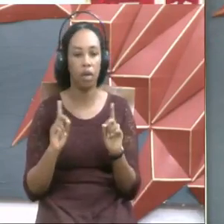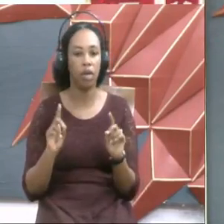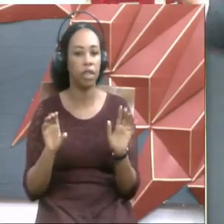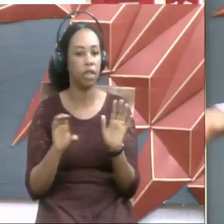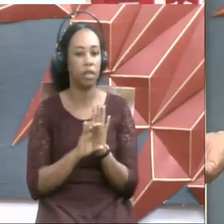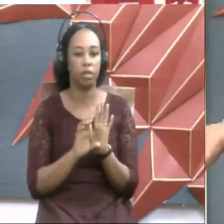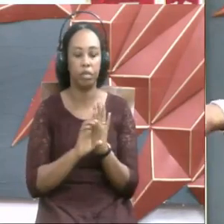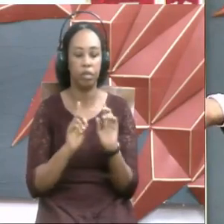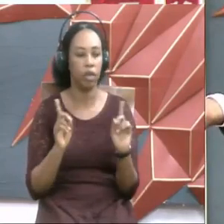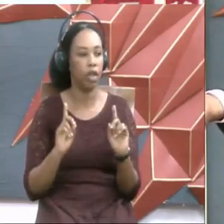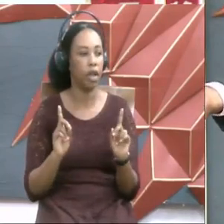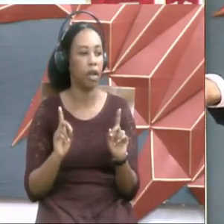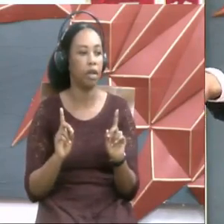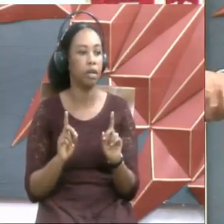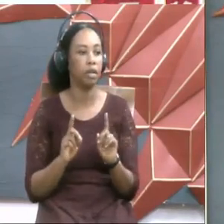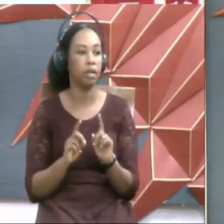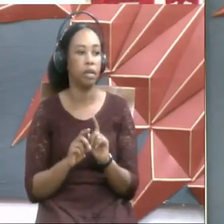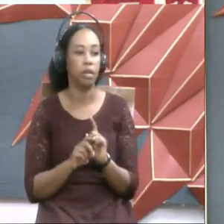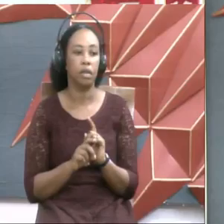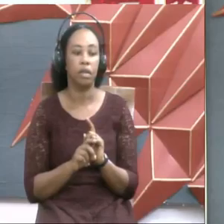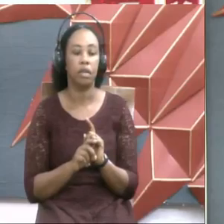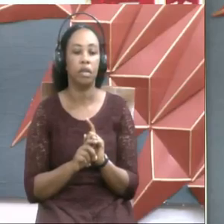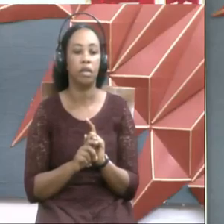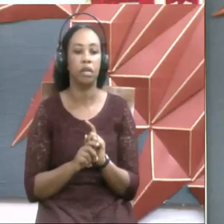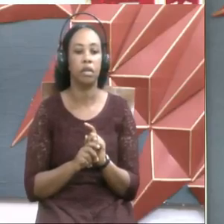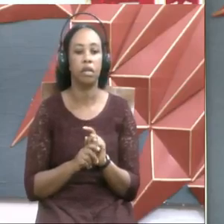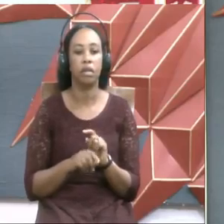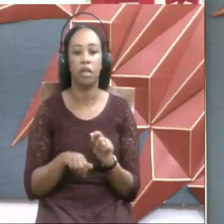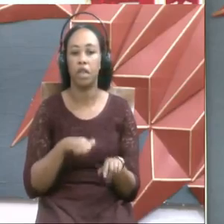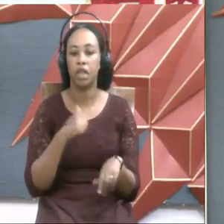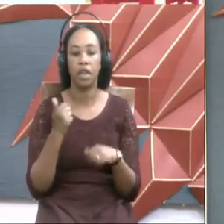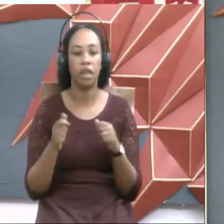wese. Buri muntu wese afite ukuntu